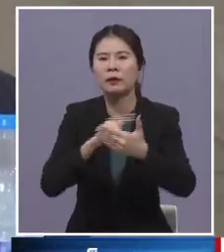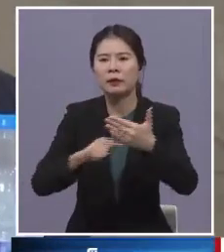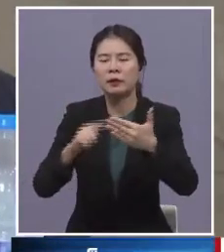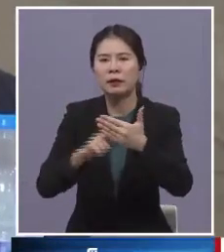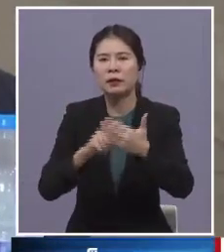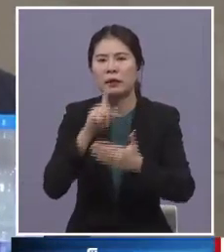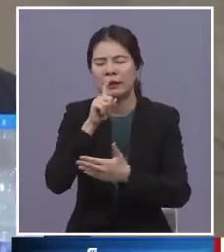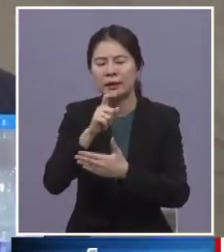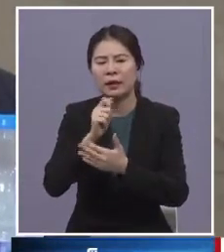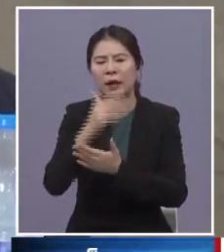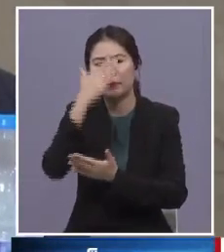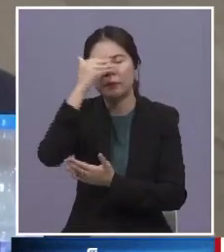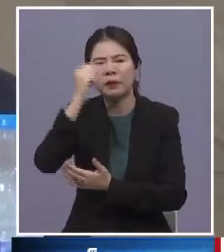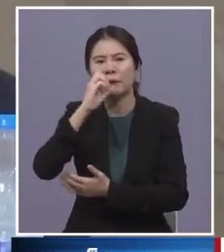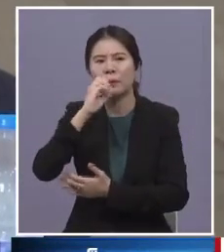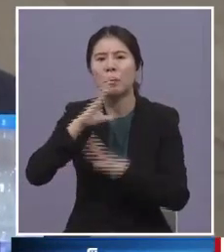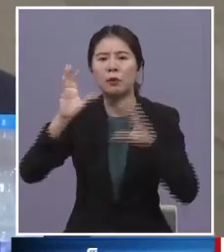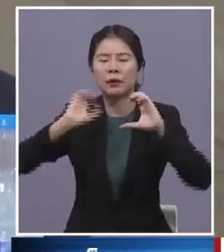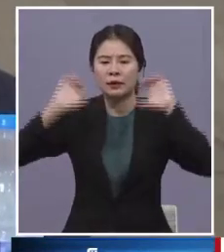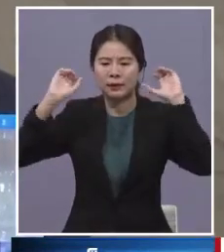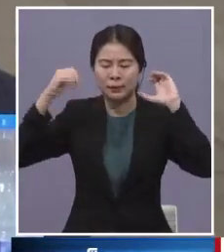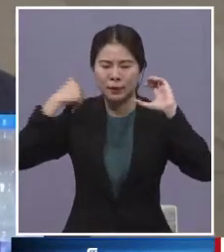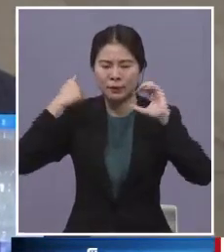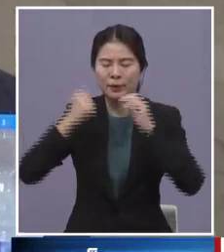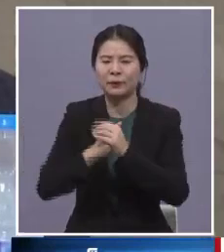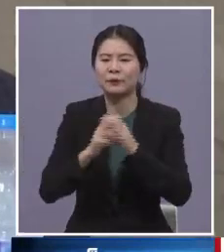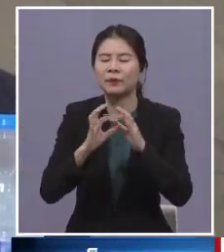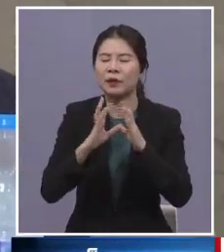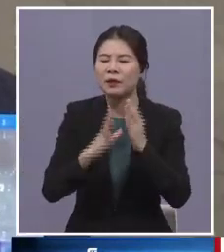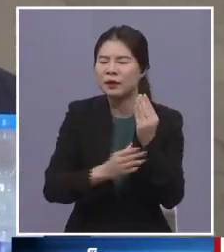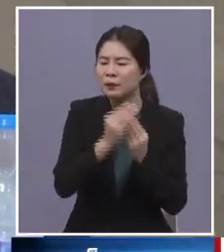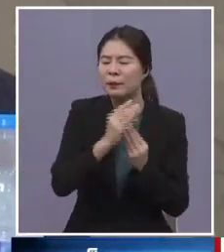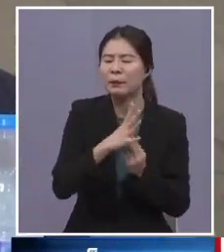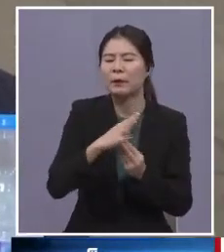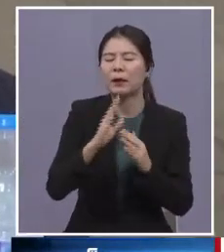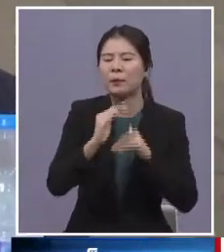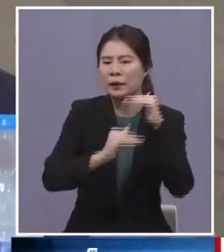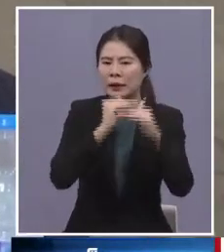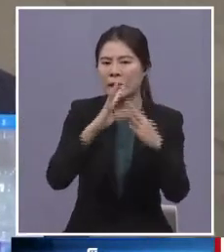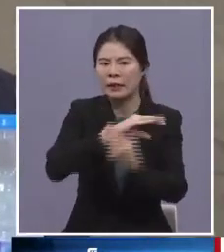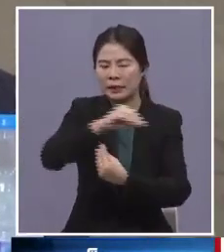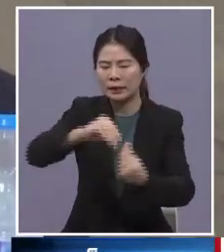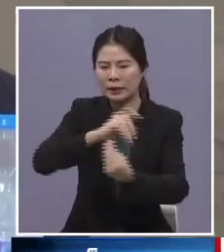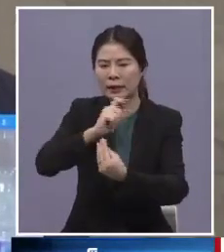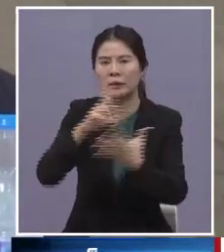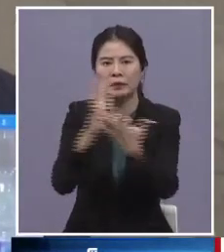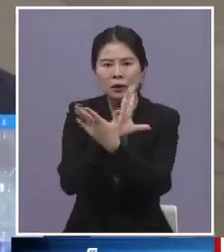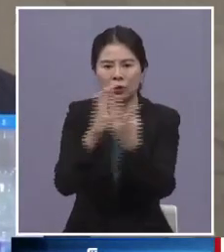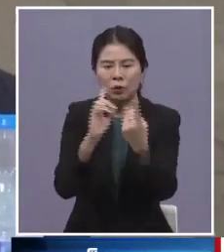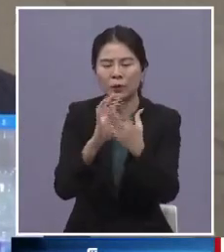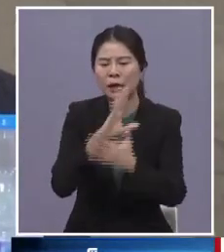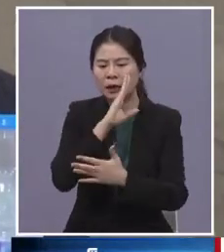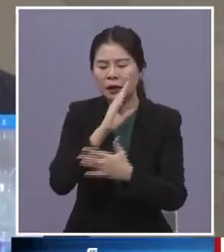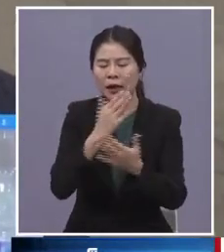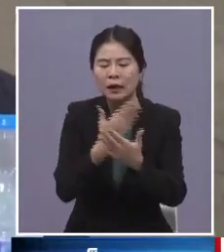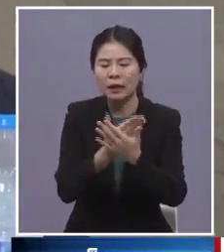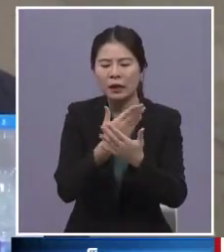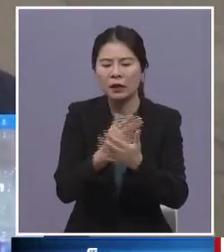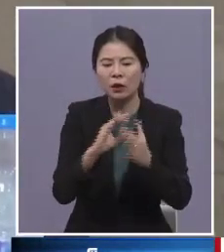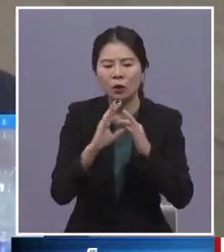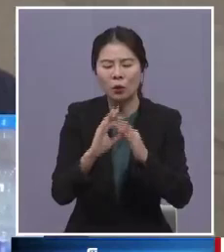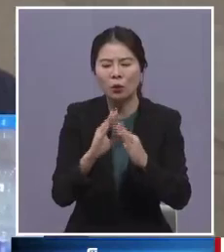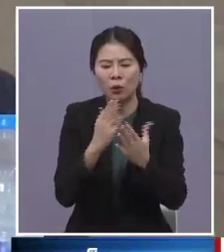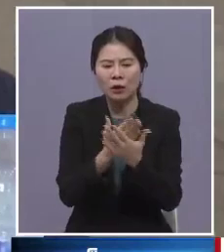าพัฒน์เลยบอกว่าลืมบอกอะไรรัฐบาลไปหรือเปล่าโดยเฉพาะตัวเลขในส่วนของตัวเลขที่มันติดลบอะครับแล้วถ้ามัวแต่ห่วงเรื่องของการกู้มาแจกปี